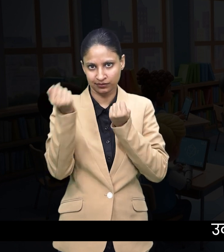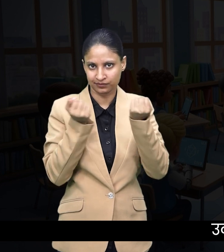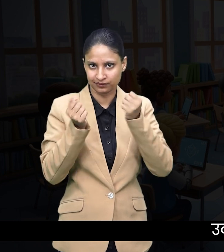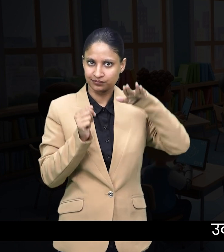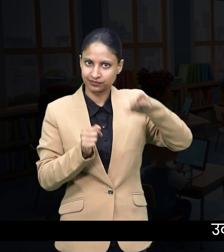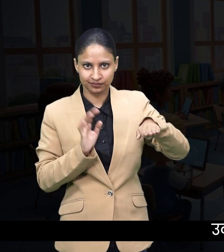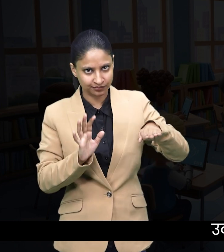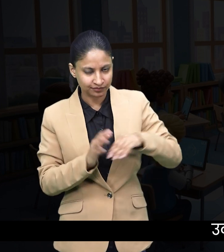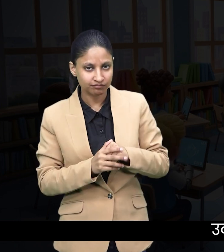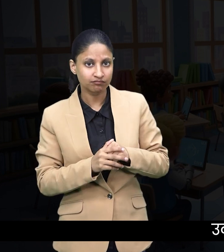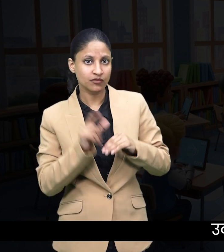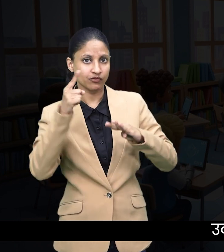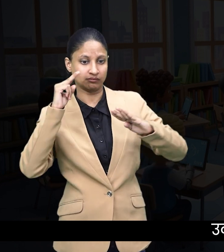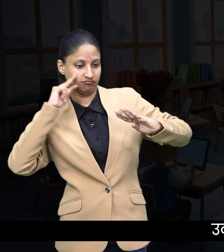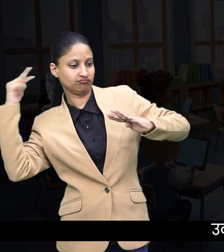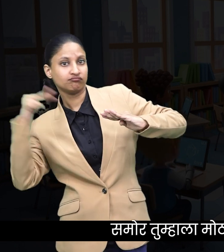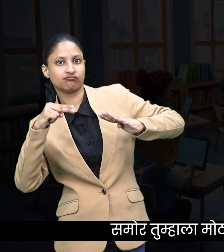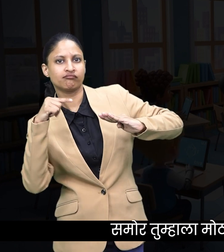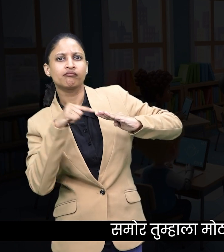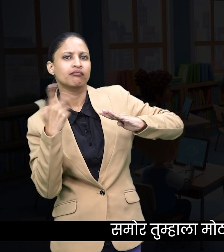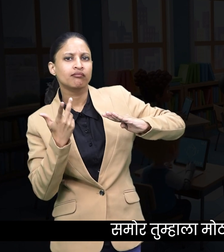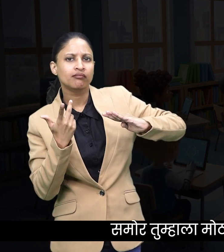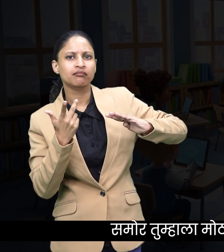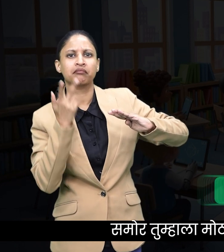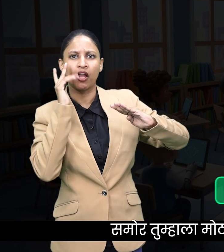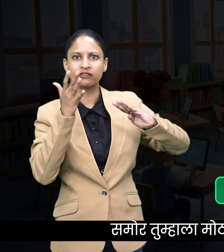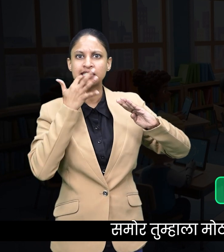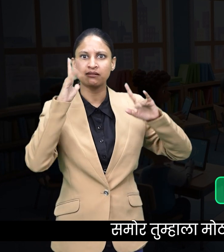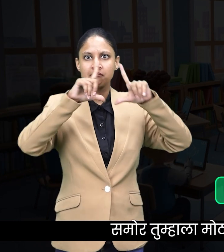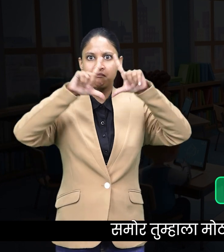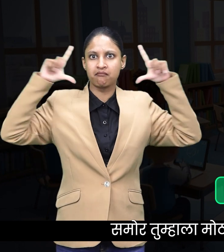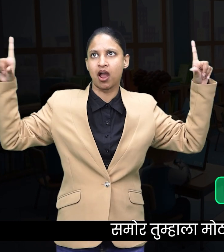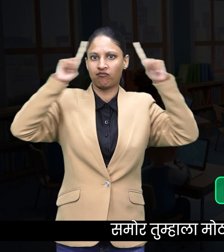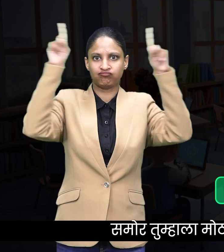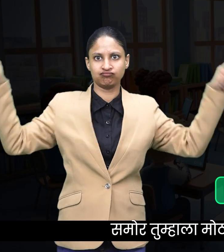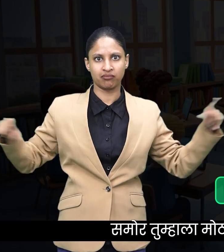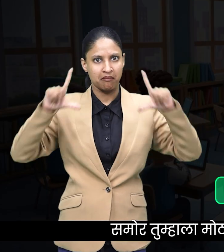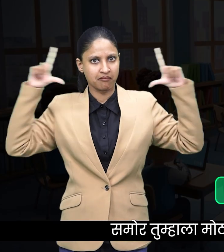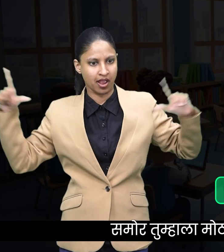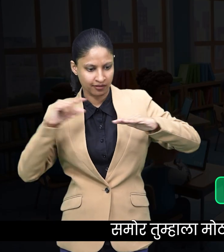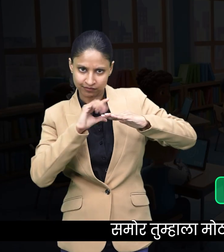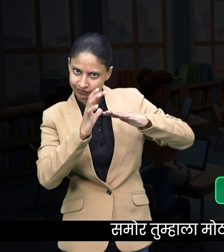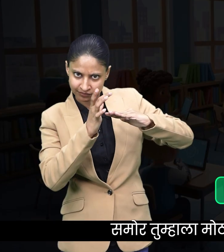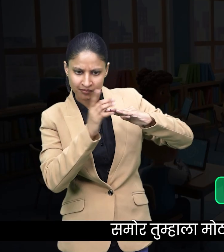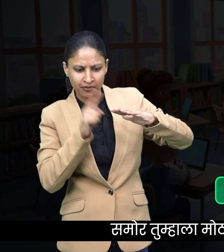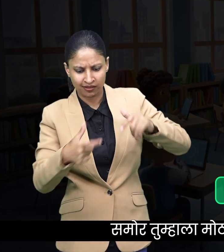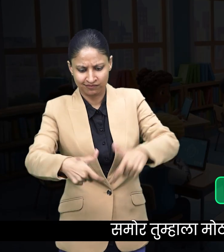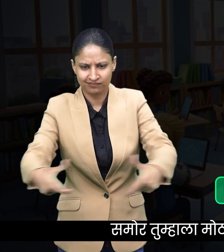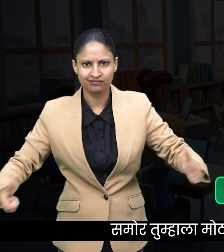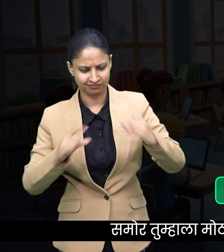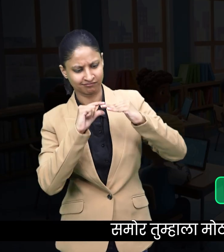उदाहरण नंबर 1. स्कूल बस. समोर तुम्हाला मोठी काचेची खिडकी आणि बंपर दिसतो.